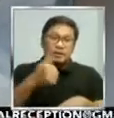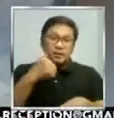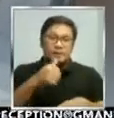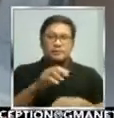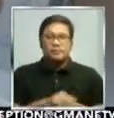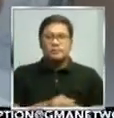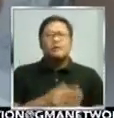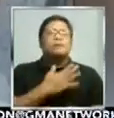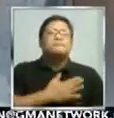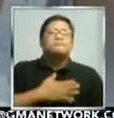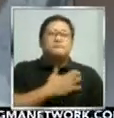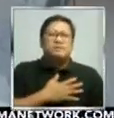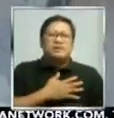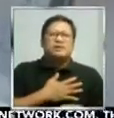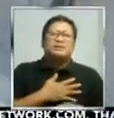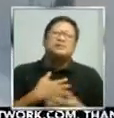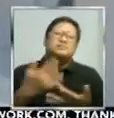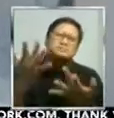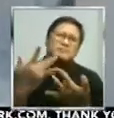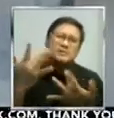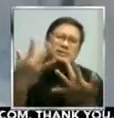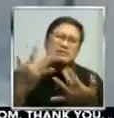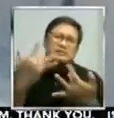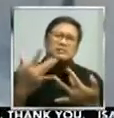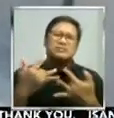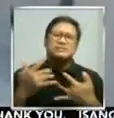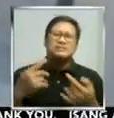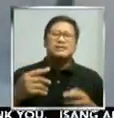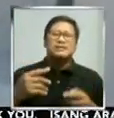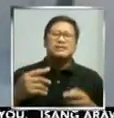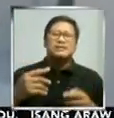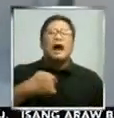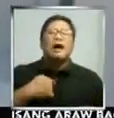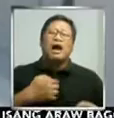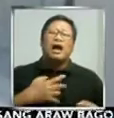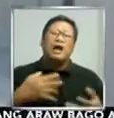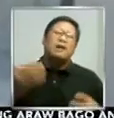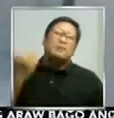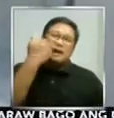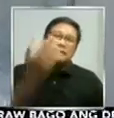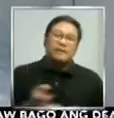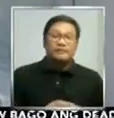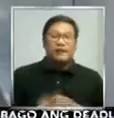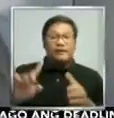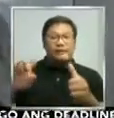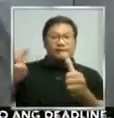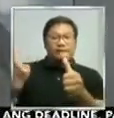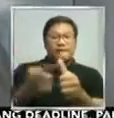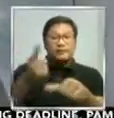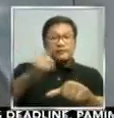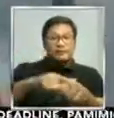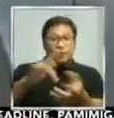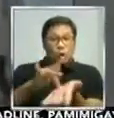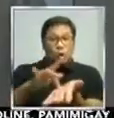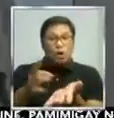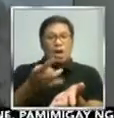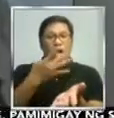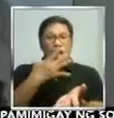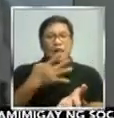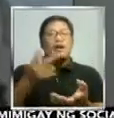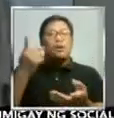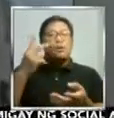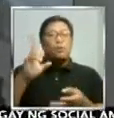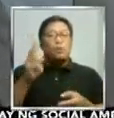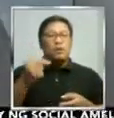awa niyo na! Parang awa niyo na! Namamatay na ako! Unang beses daw uminom ng painkiller ang ina nang makadama ng side